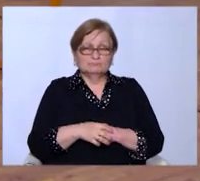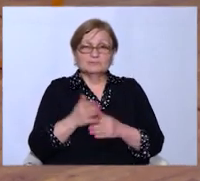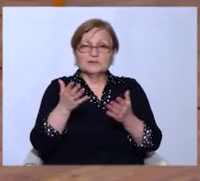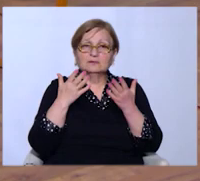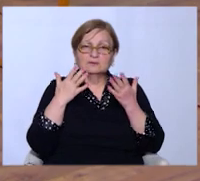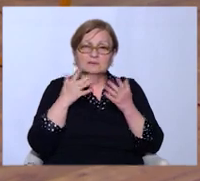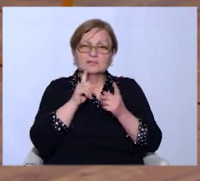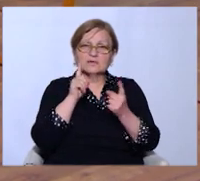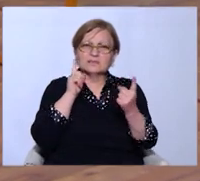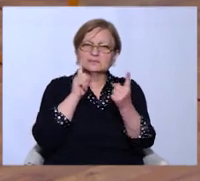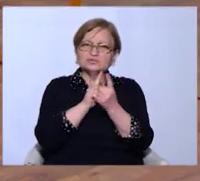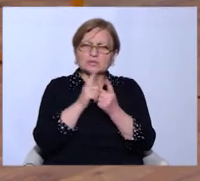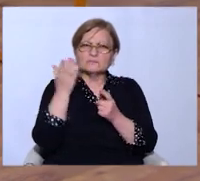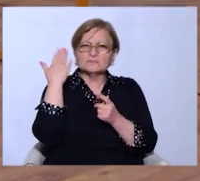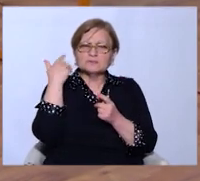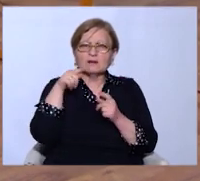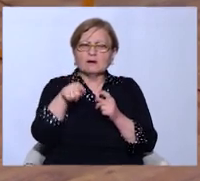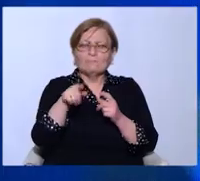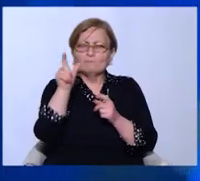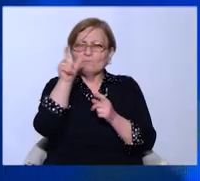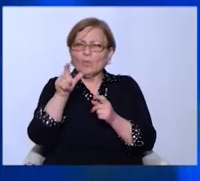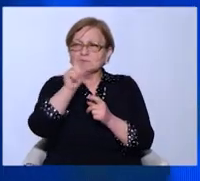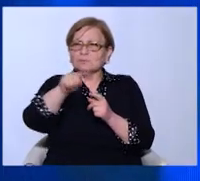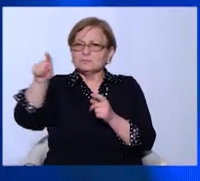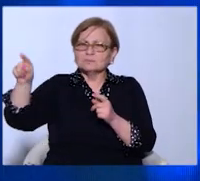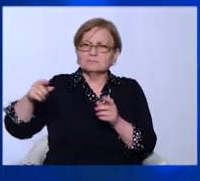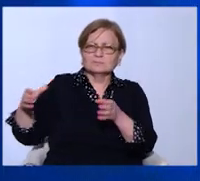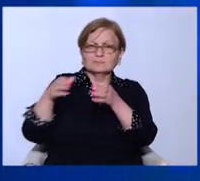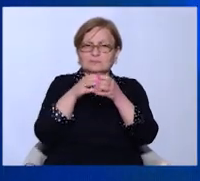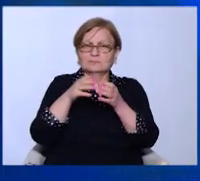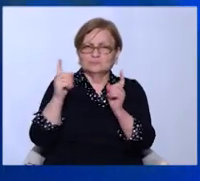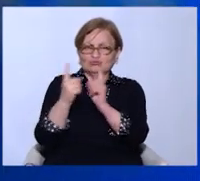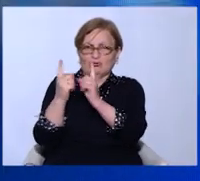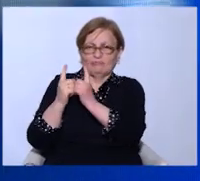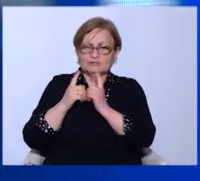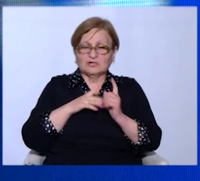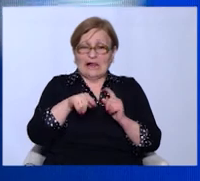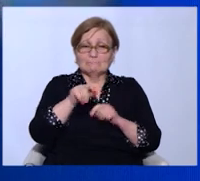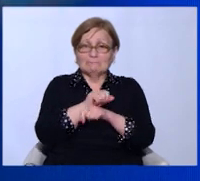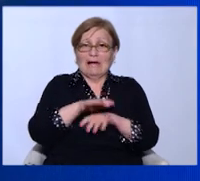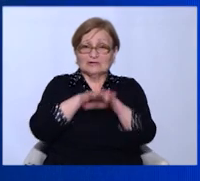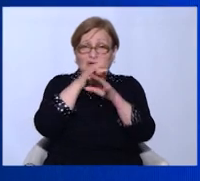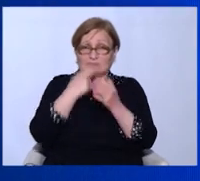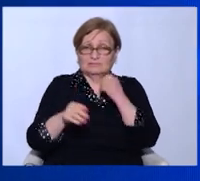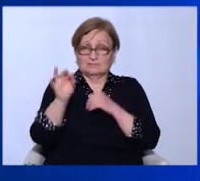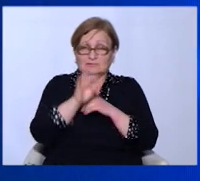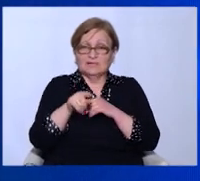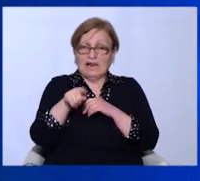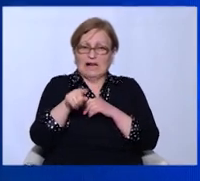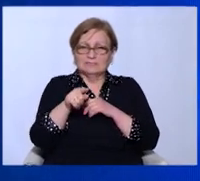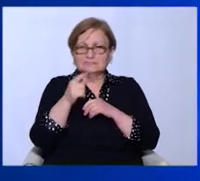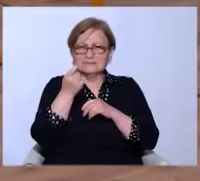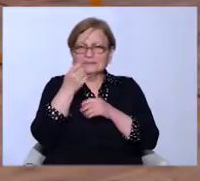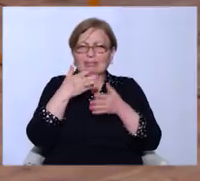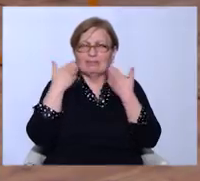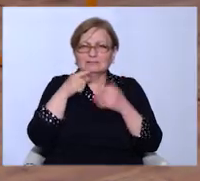ეთქობა რაღაც შეხვედრა მართლაც მომხდარა ქართულ პოეტთა შორის სწორედ ამ აჯანყების შემდეგ. ამაზე გაკვირწევს